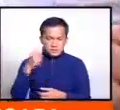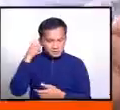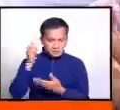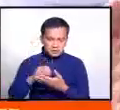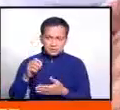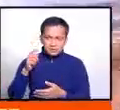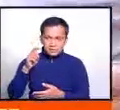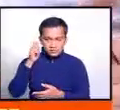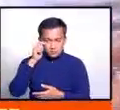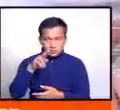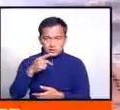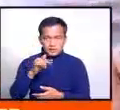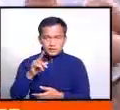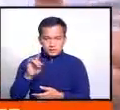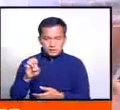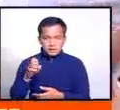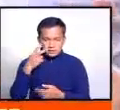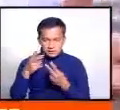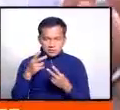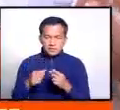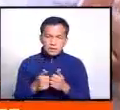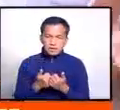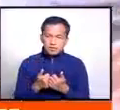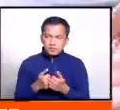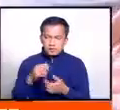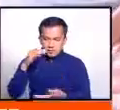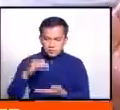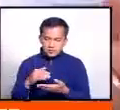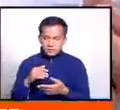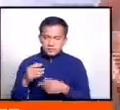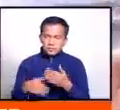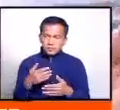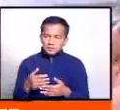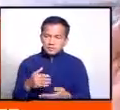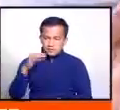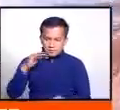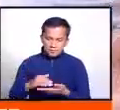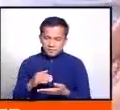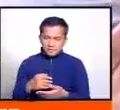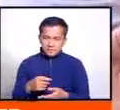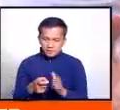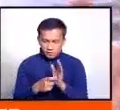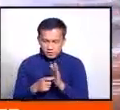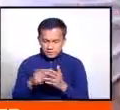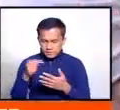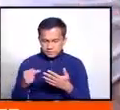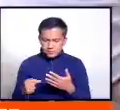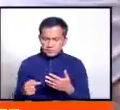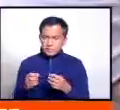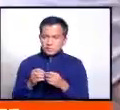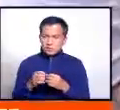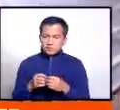natin. Tingnan niyo kung paano pa mapabawasan yung proseso, mabawasan yung mga requirements para mas